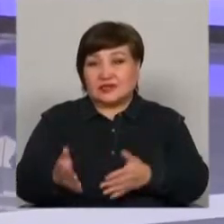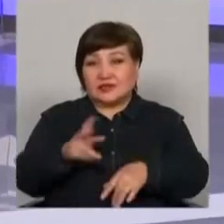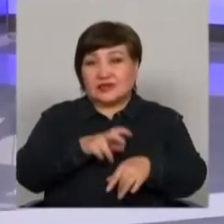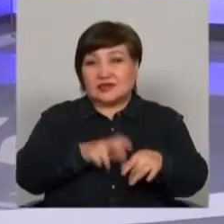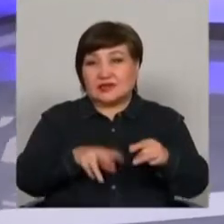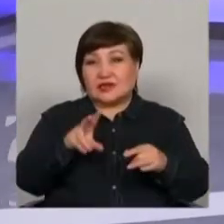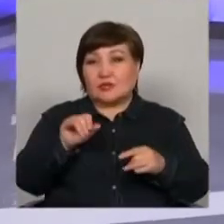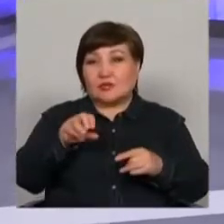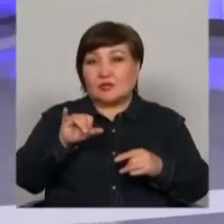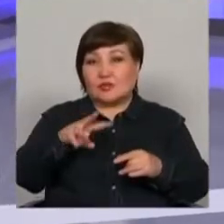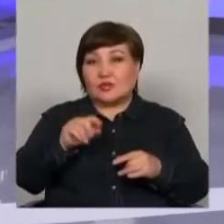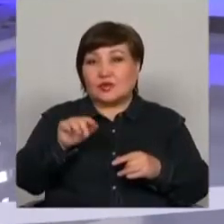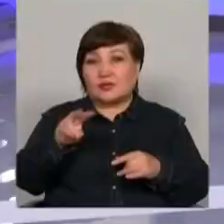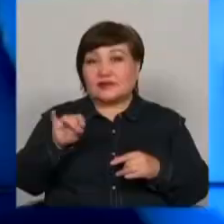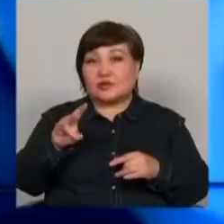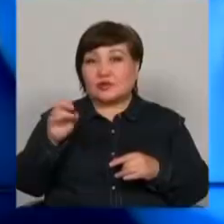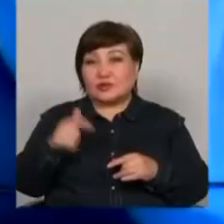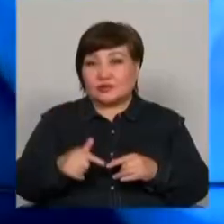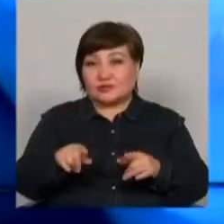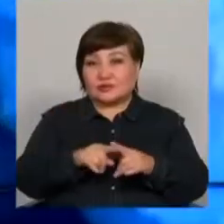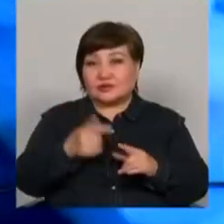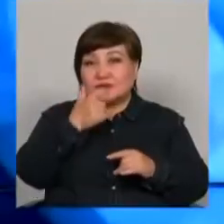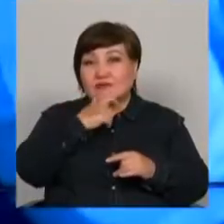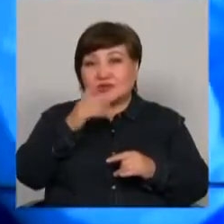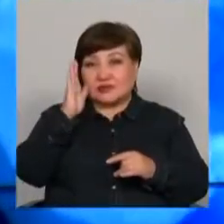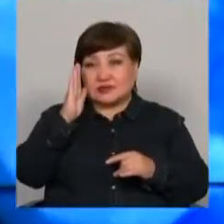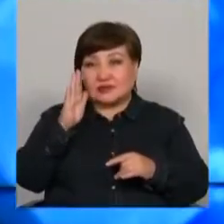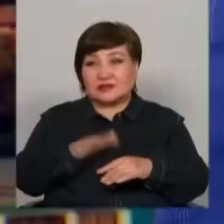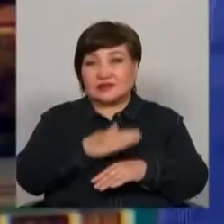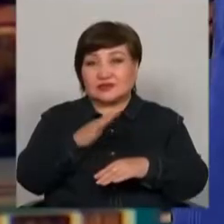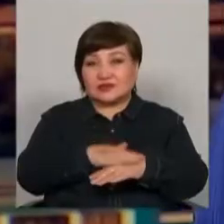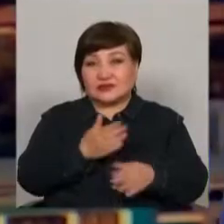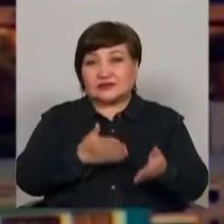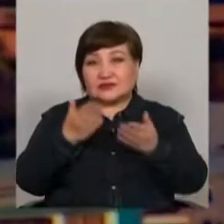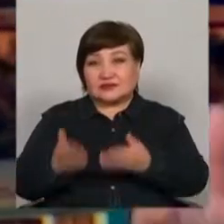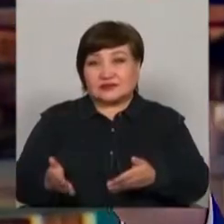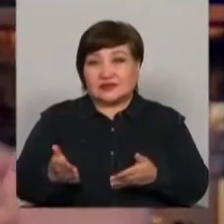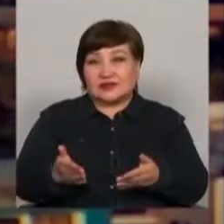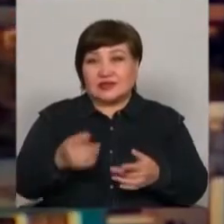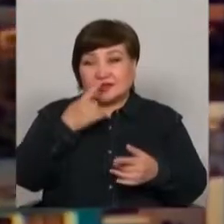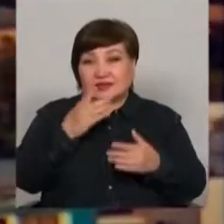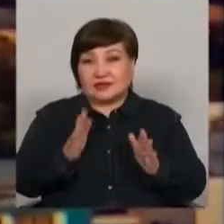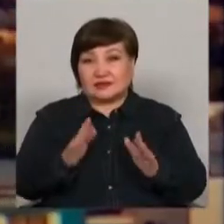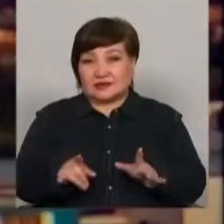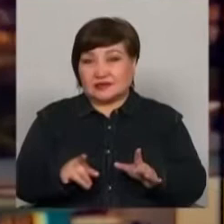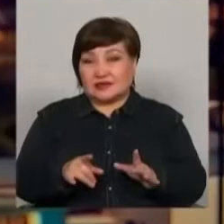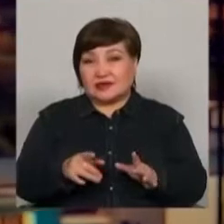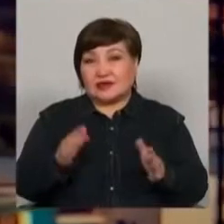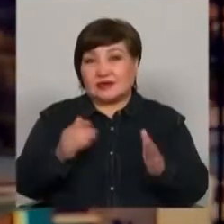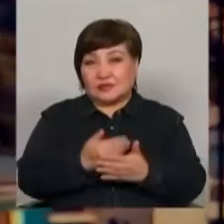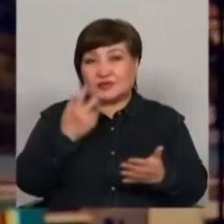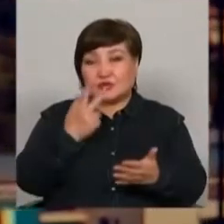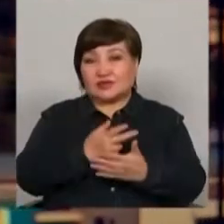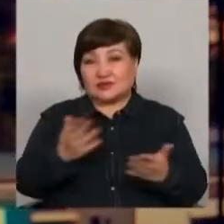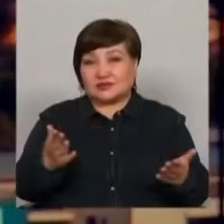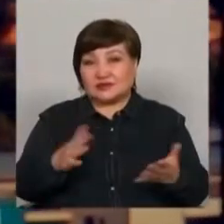Абзал Малбасқанов мырза. Абзал Дүйсебекұлы, қош келдіңіз. Қош келдік. Енді жаңа ғана хабарлардан көріп өттіңіз,